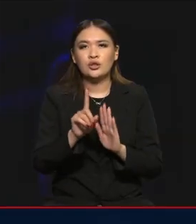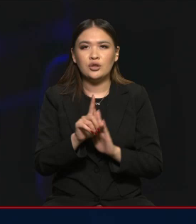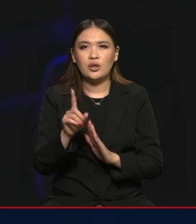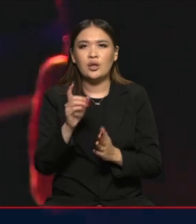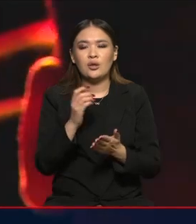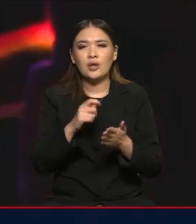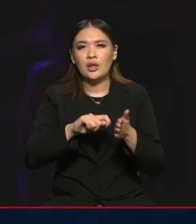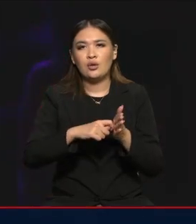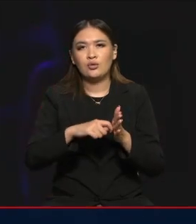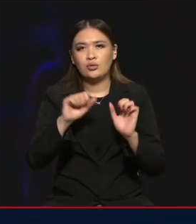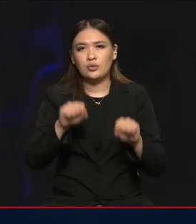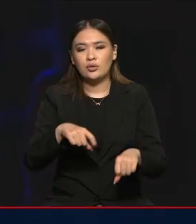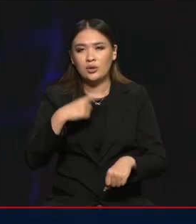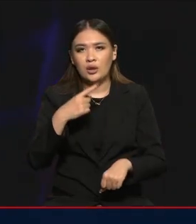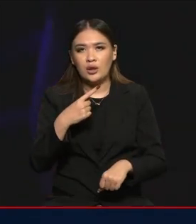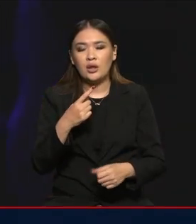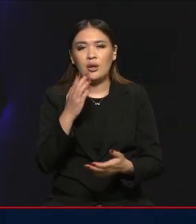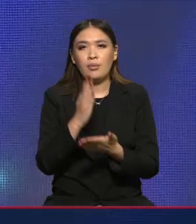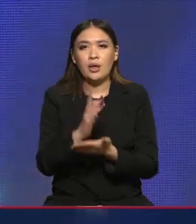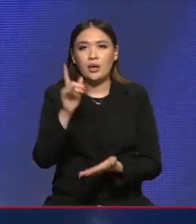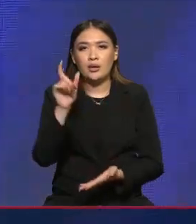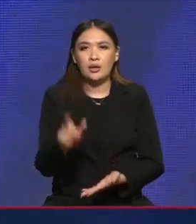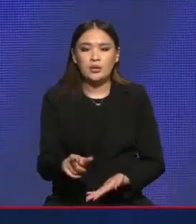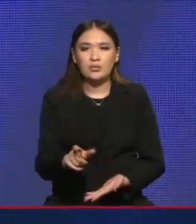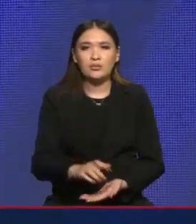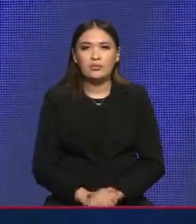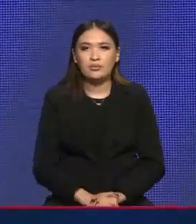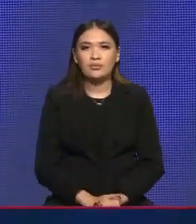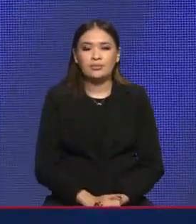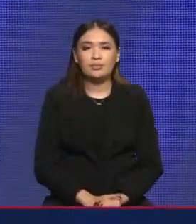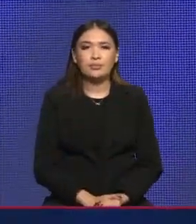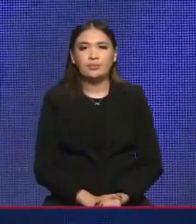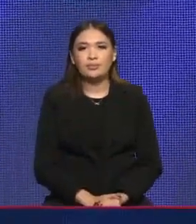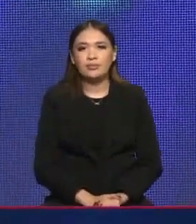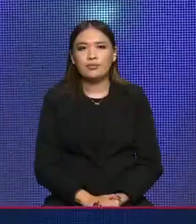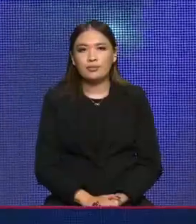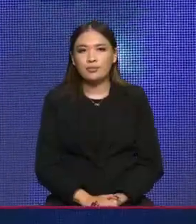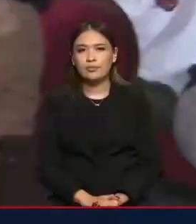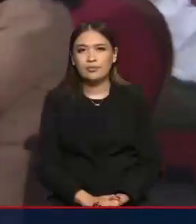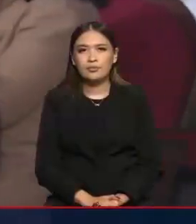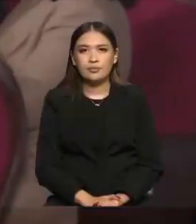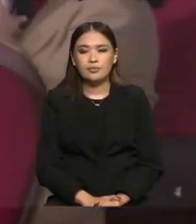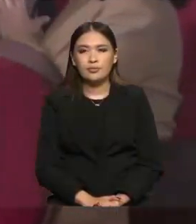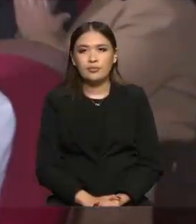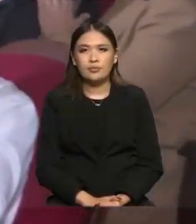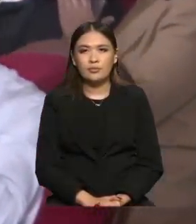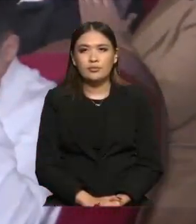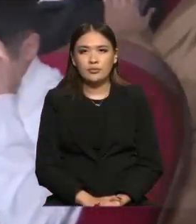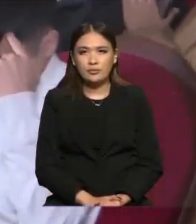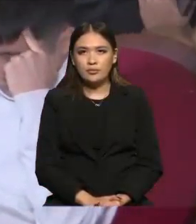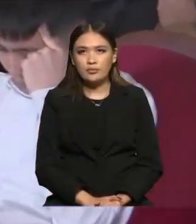жетудің кілті. Еңбегі адал адам ешқашан ескерусіз қалмайды. Зұлқарна Ермұратлы, Ілияс Тілкубай, Жібек жолы.